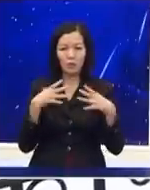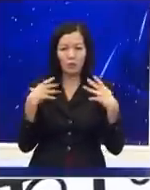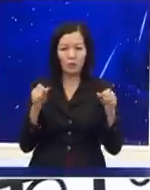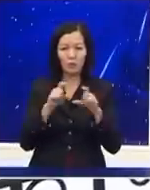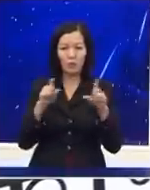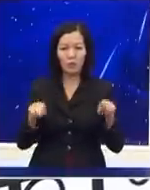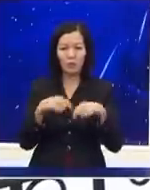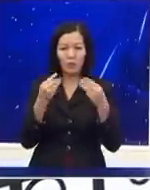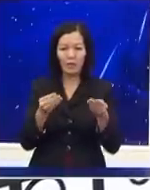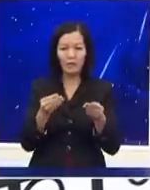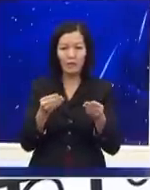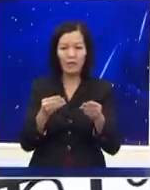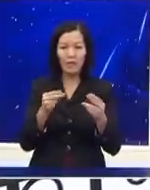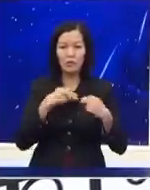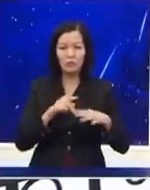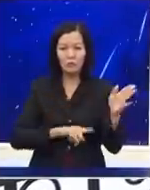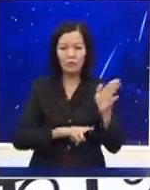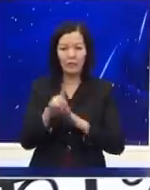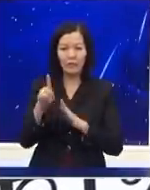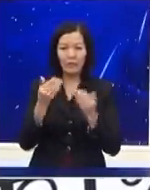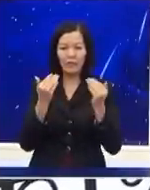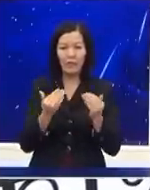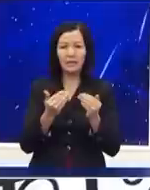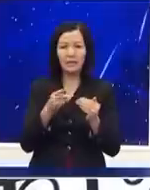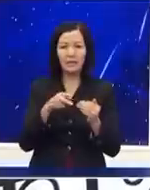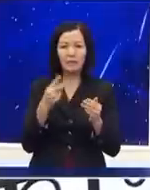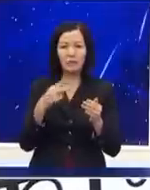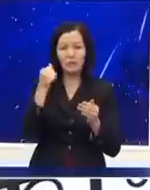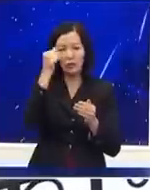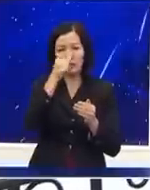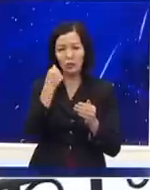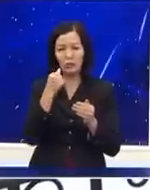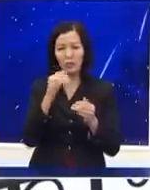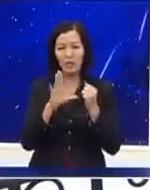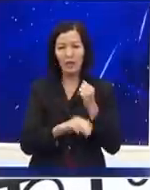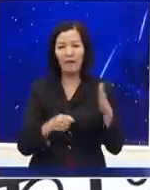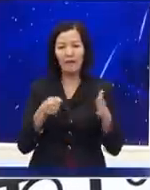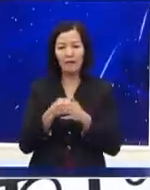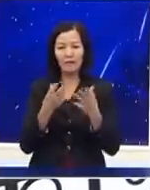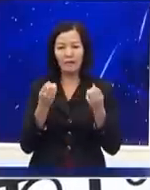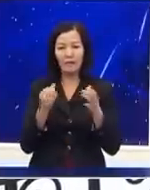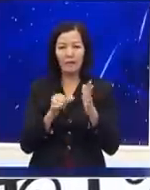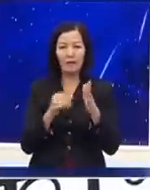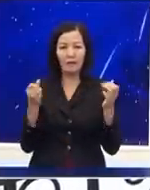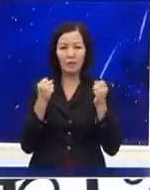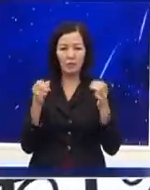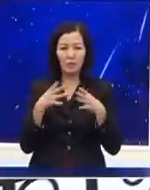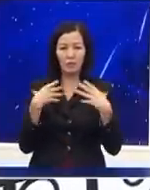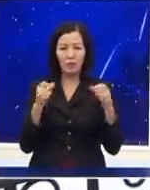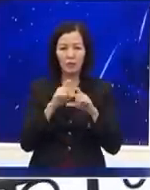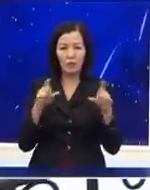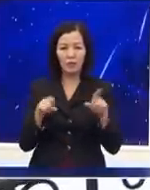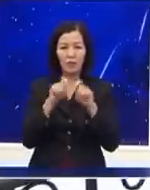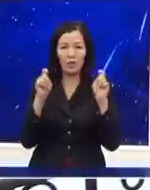қолданысқа беріліп, олар жұмыс жасалып жатыр. Сонымен қатар биыл 2020 жылдың аяғына дейін тағы да 6 дене шынықтыру сауықтыру